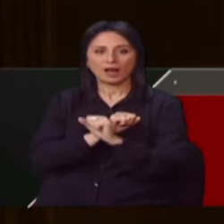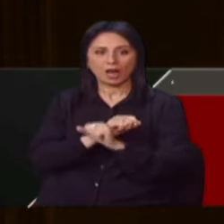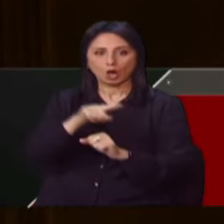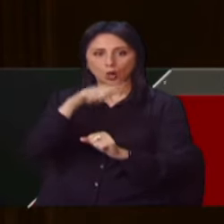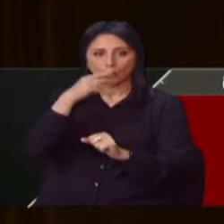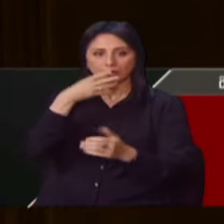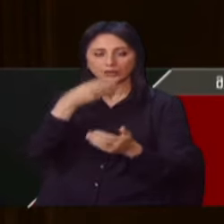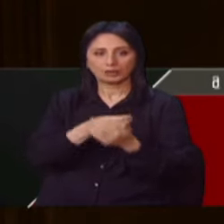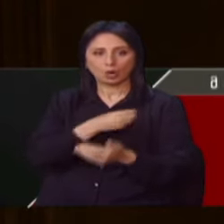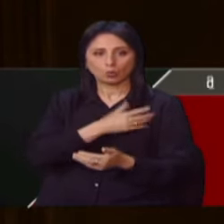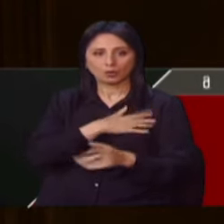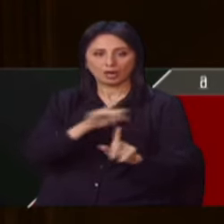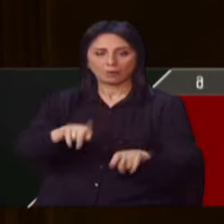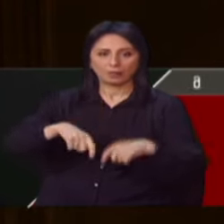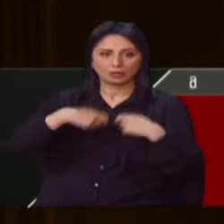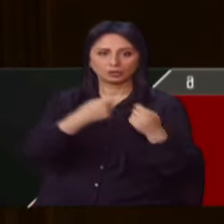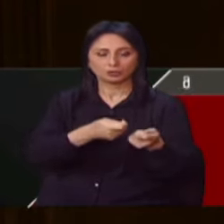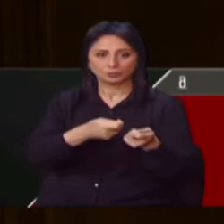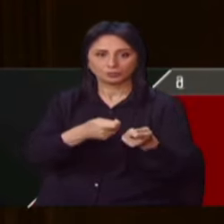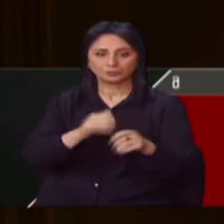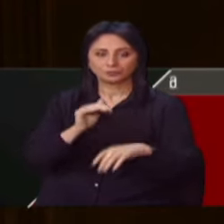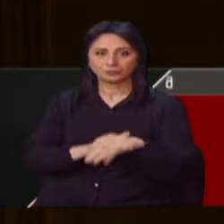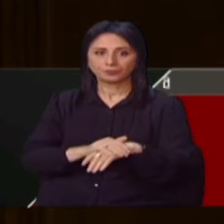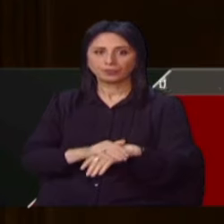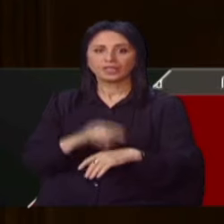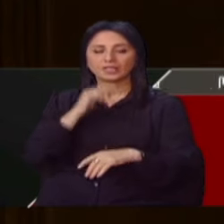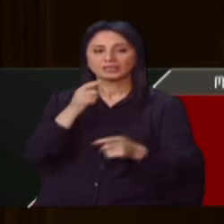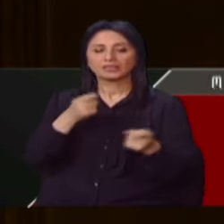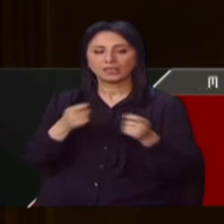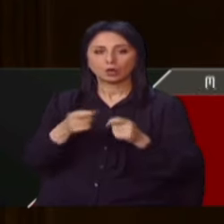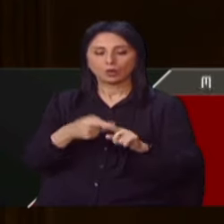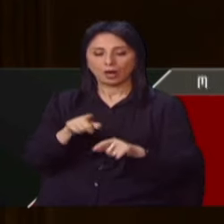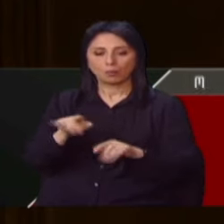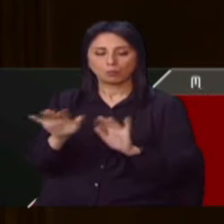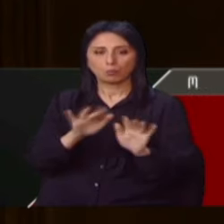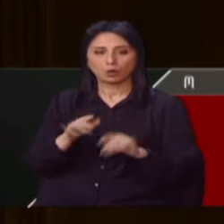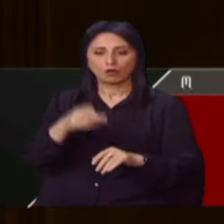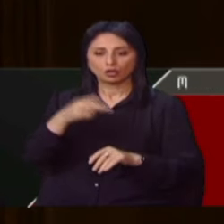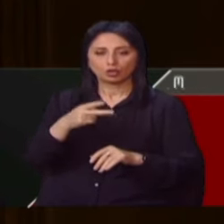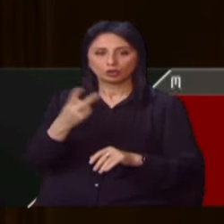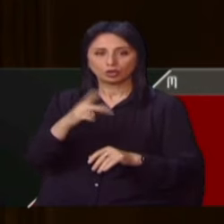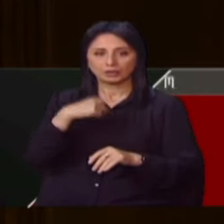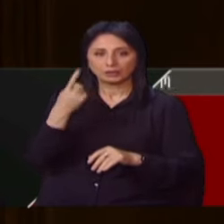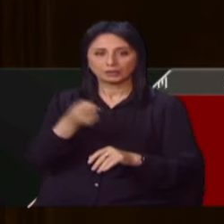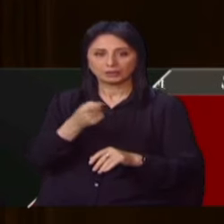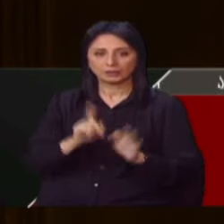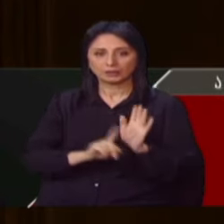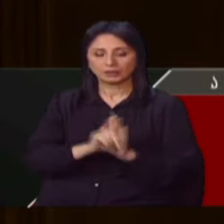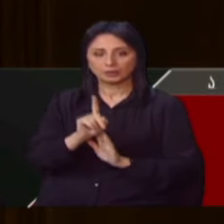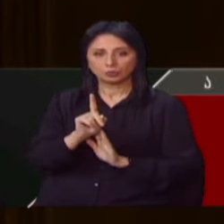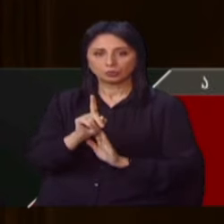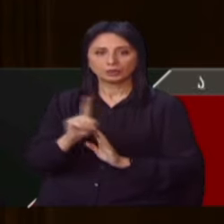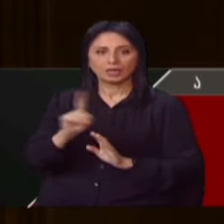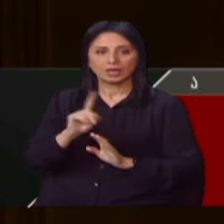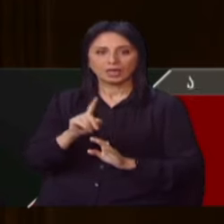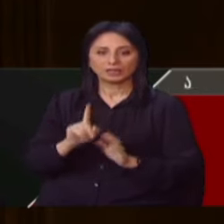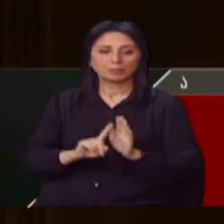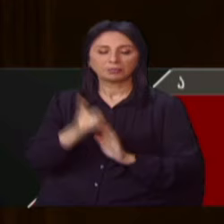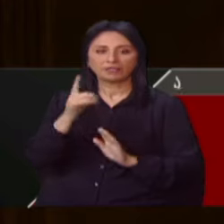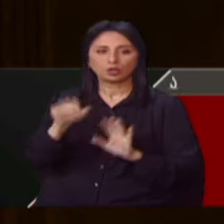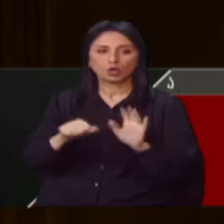რუსეთის საკუთრებაში გადაცემის ფაქტი. საყურადღებოა, რომ აღნიშნული პროცესი 2022 წელს დაიწყო, რასაც